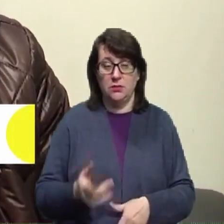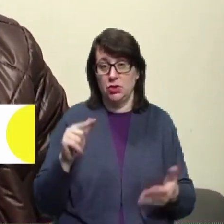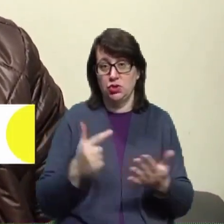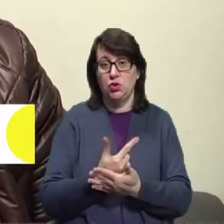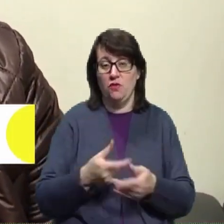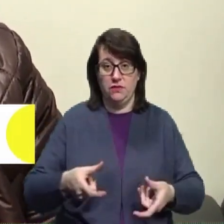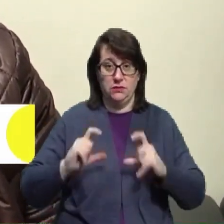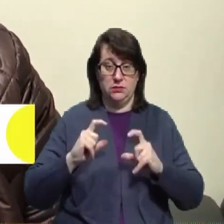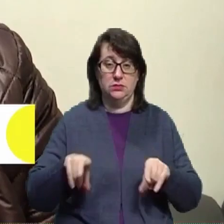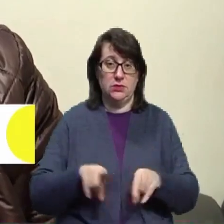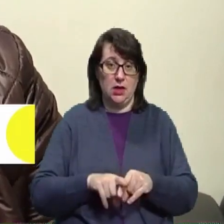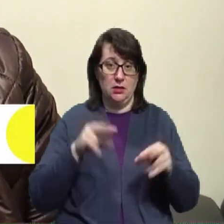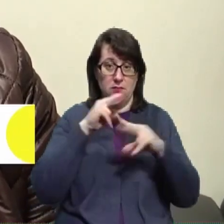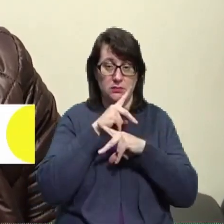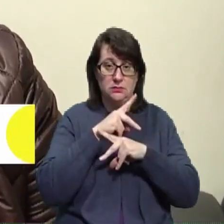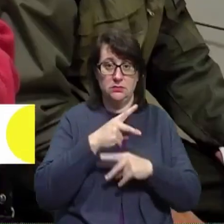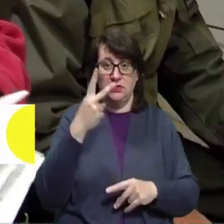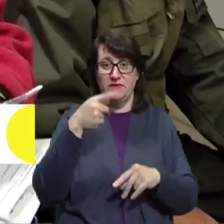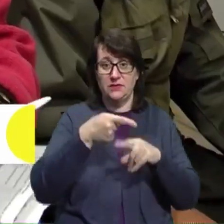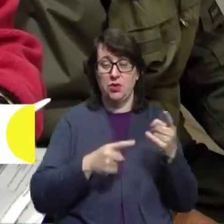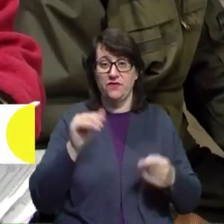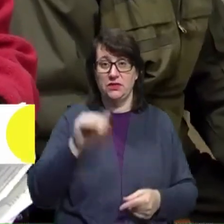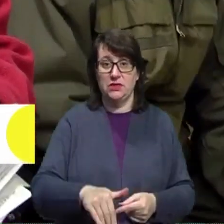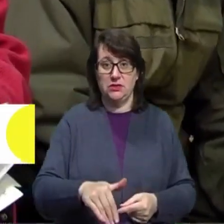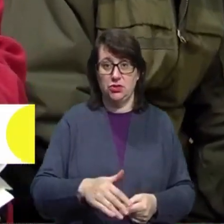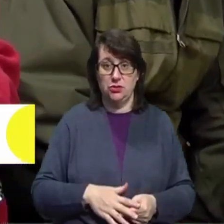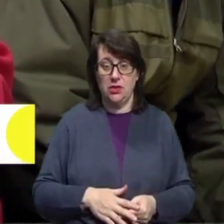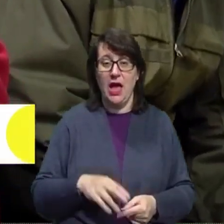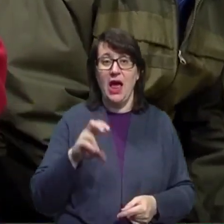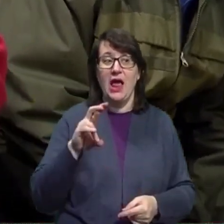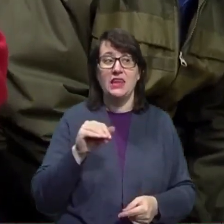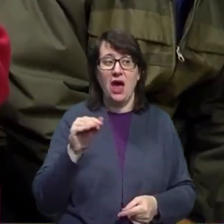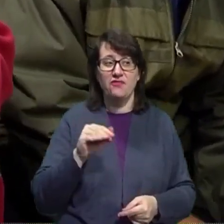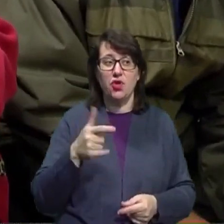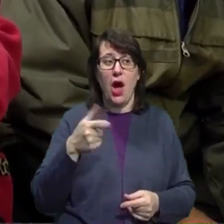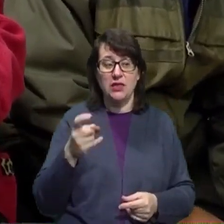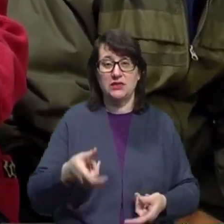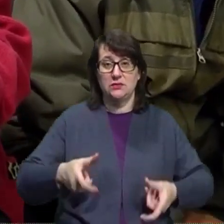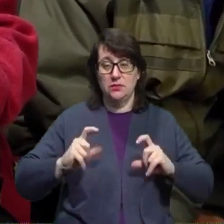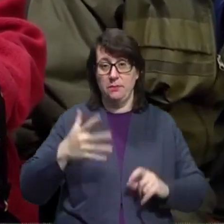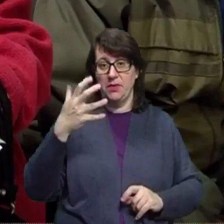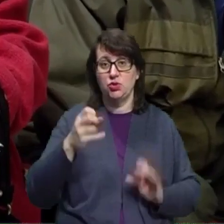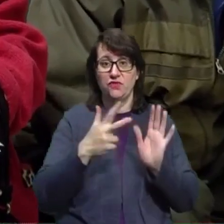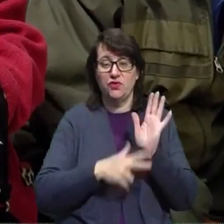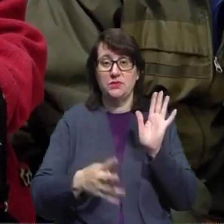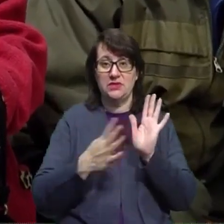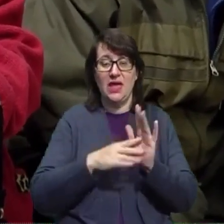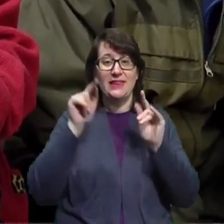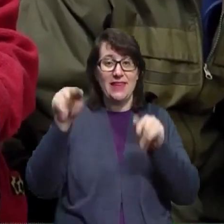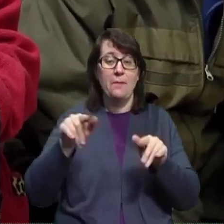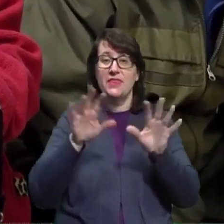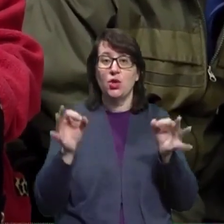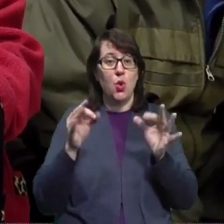така квитанція прийшла на 2500. А «Нафтогаз» я прийшло 589, ніхто там не проживає.